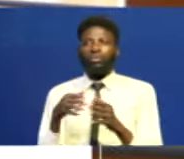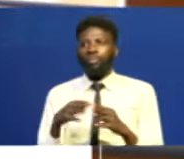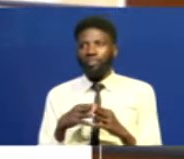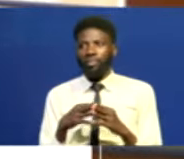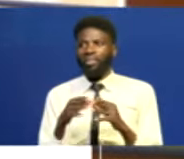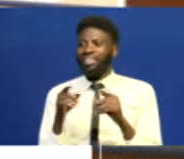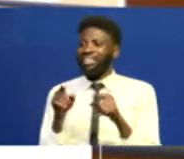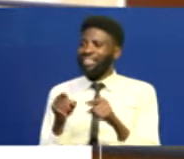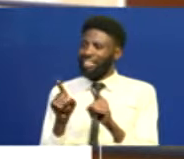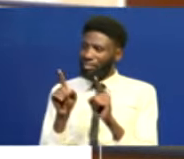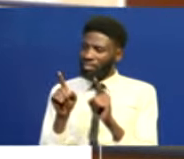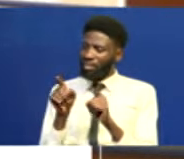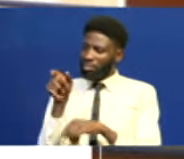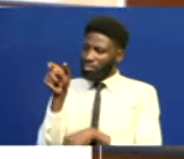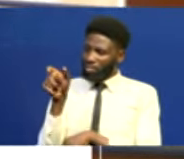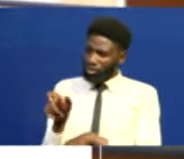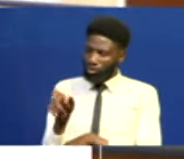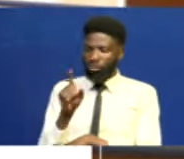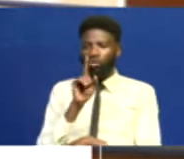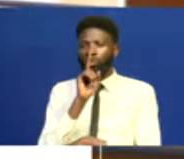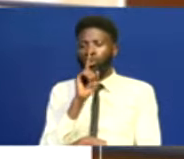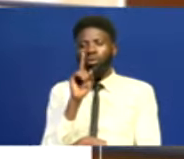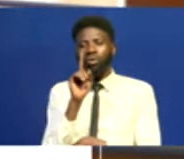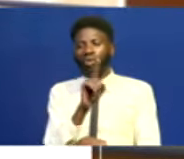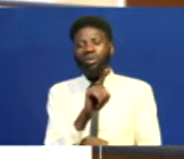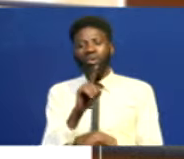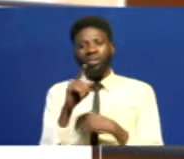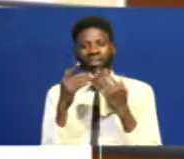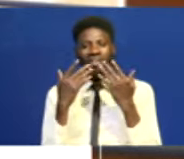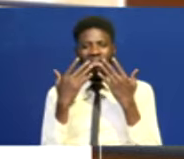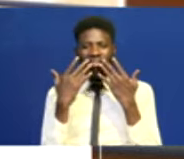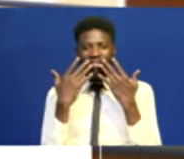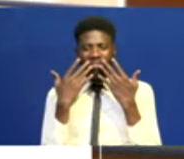She personally instructed